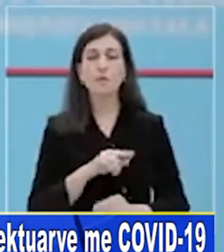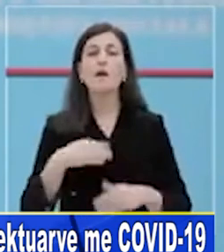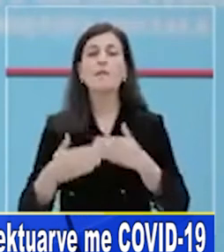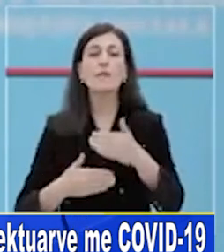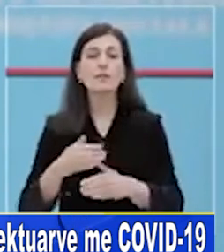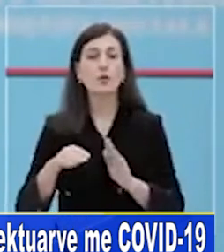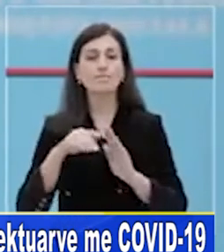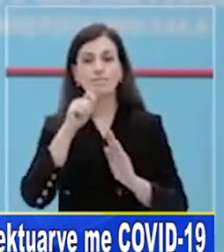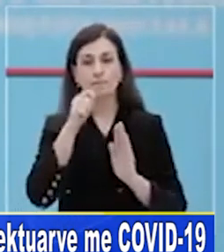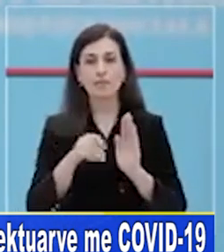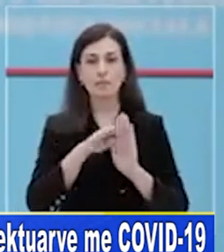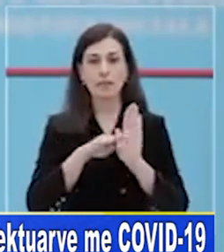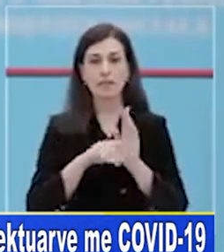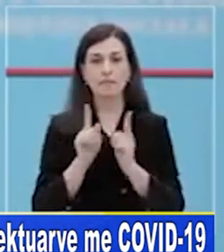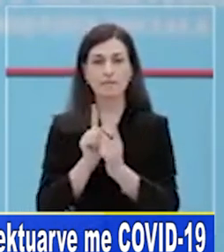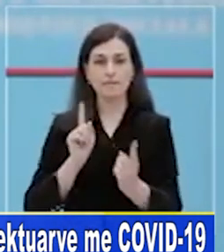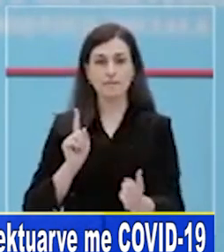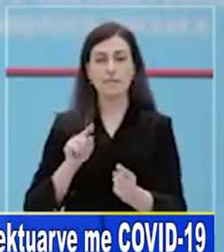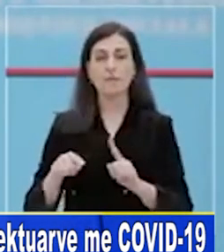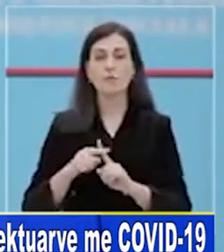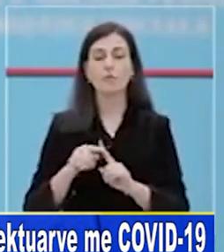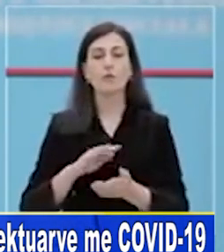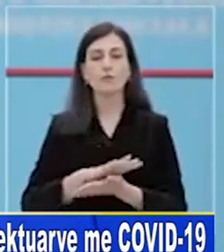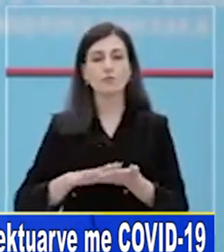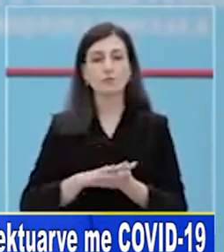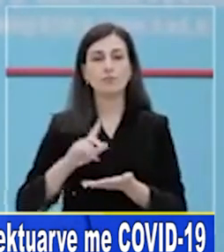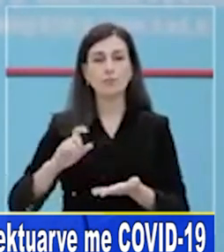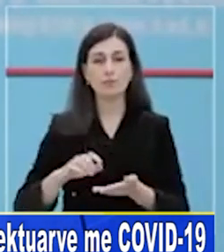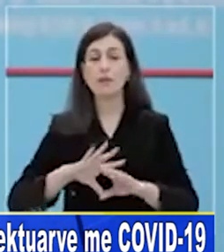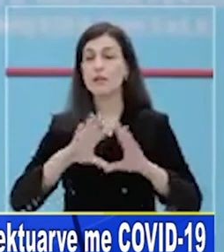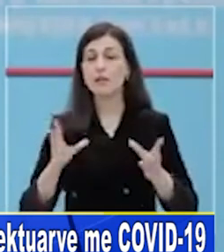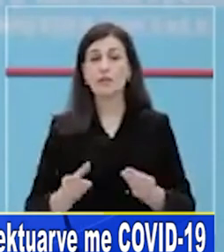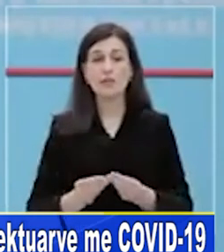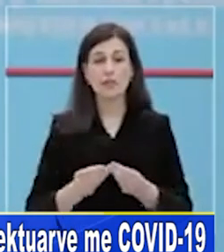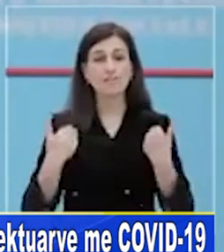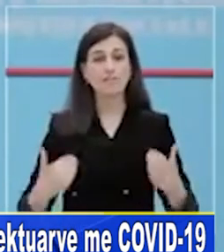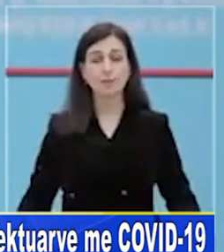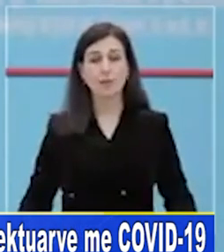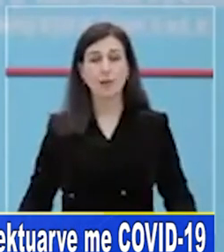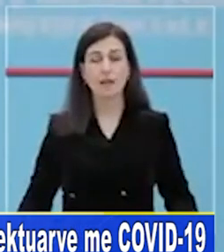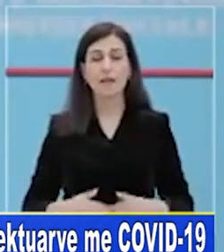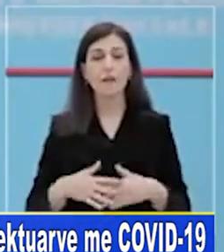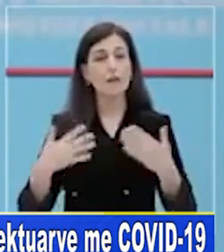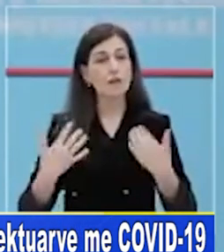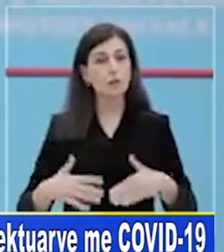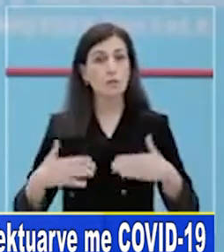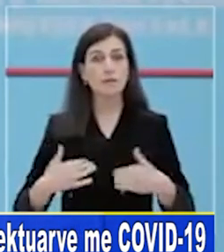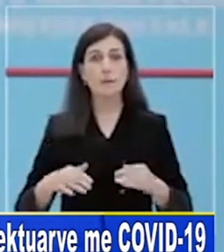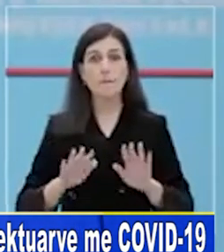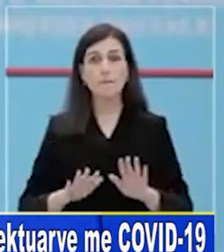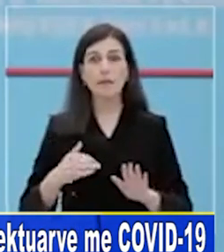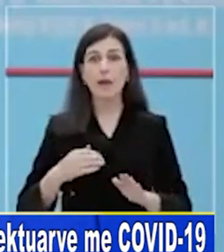e distancimit social apo e distancimit fizik dhe ruajtjen e higjienës personale. Është shumë e rëndësishme që këto masa të